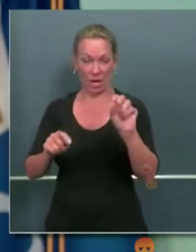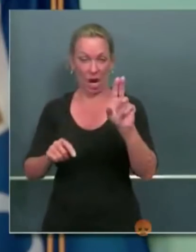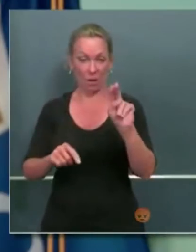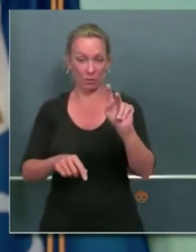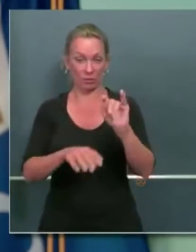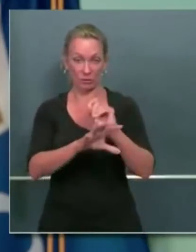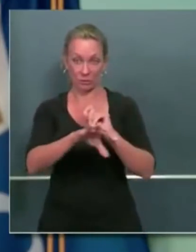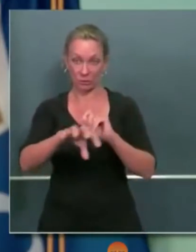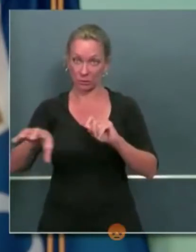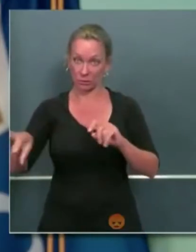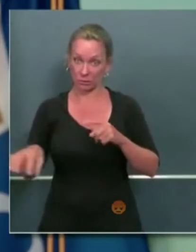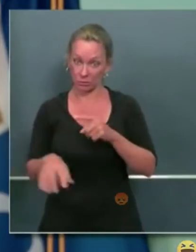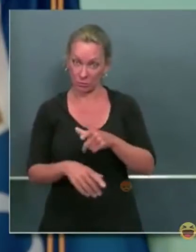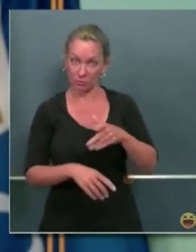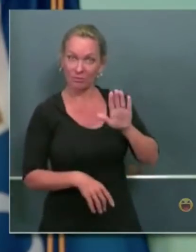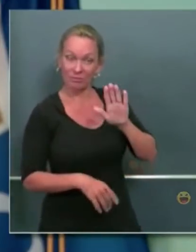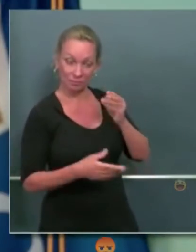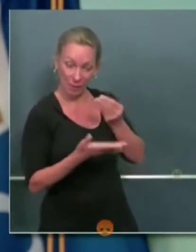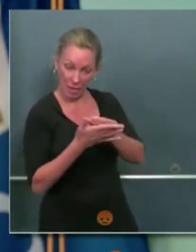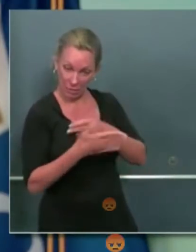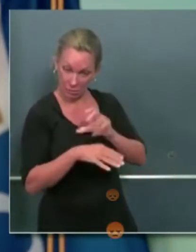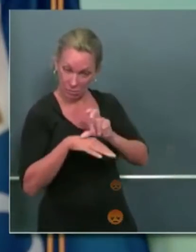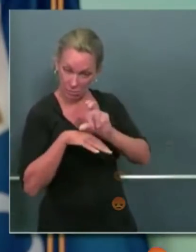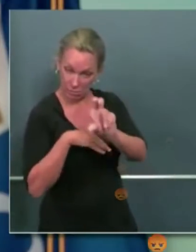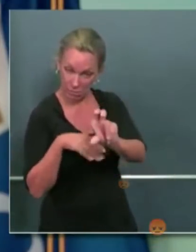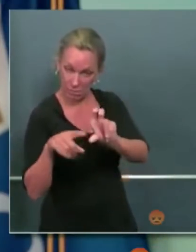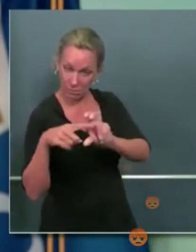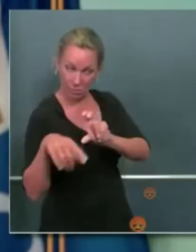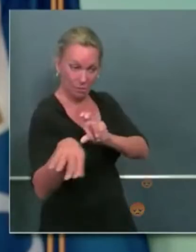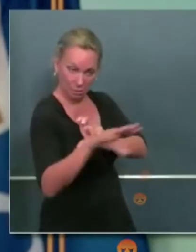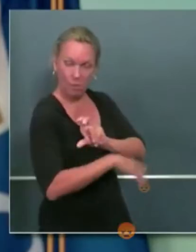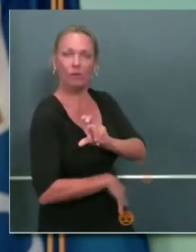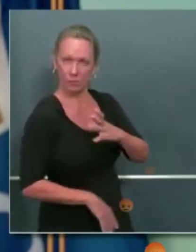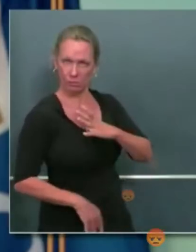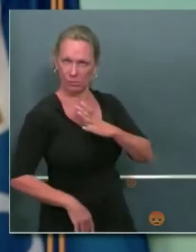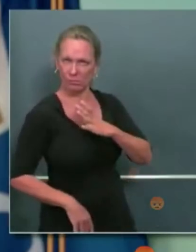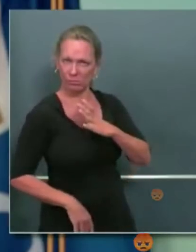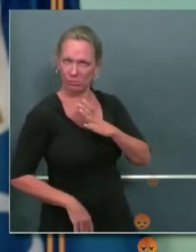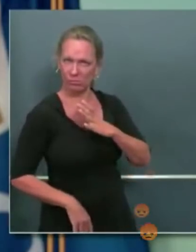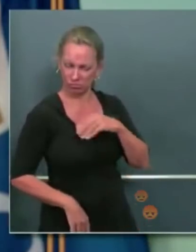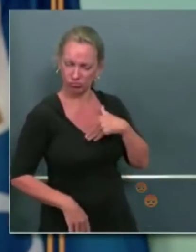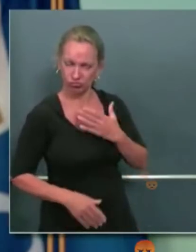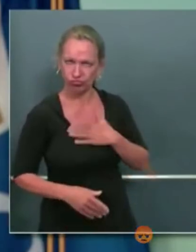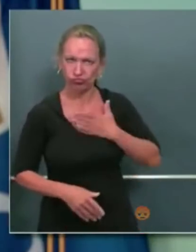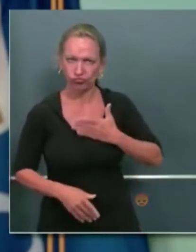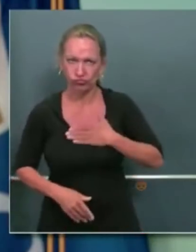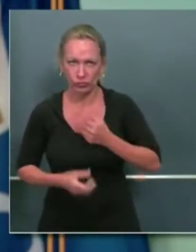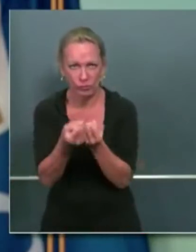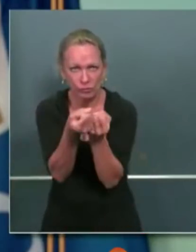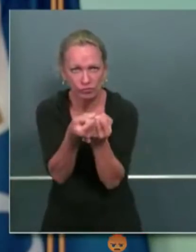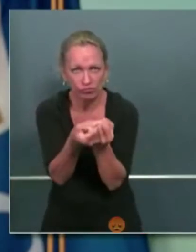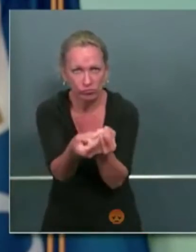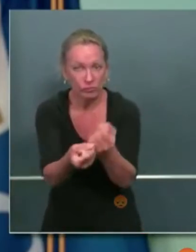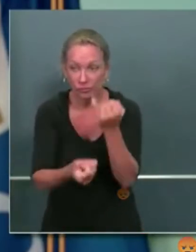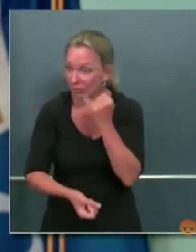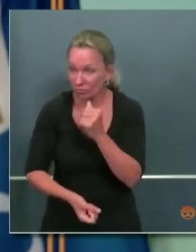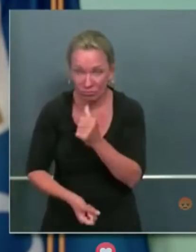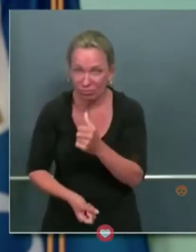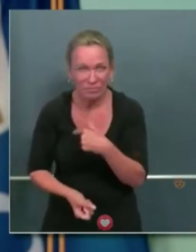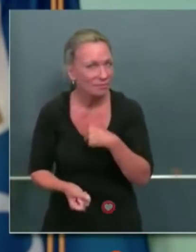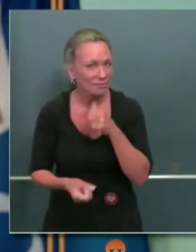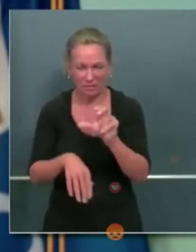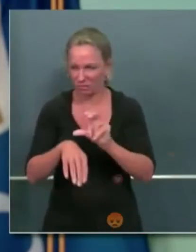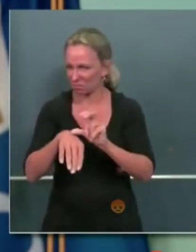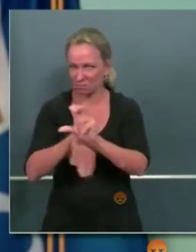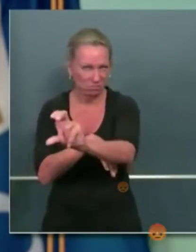trang, họ ra họ làm ào ào rồi họ đi, thành ra cái đó không thể cấm được, cho nên là không nhắc được tới đây. Nhưng mà rõ ràng đó